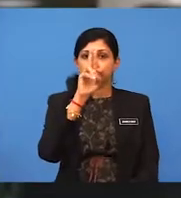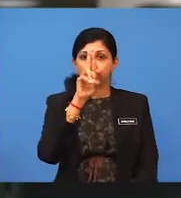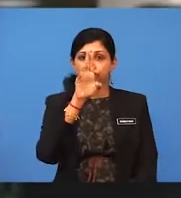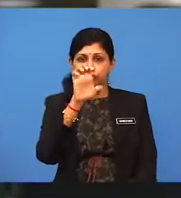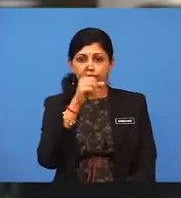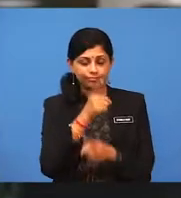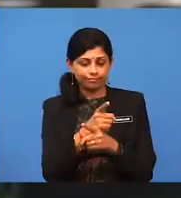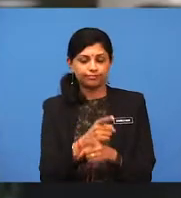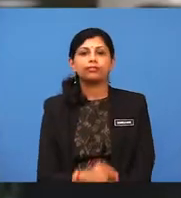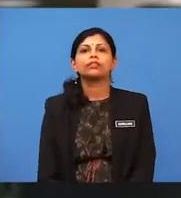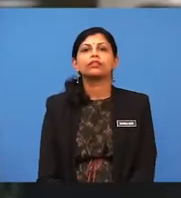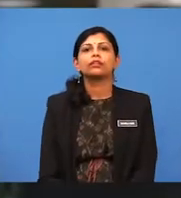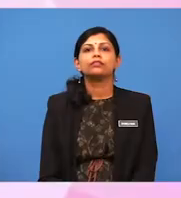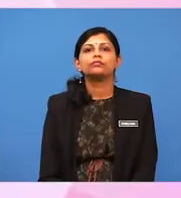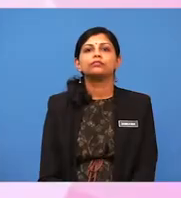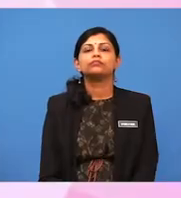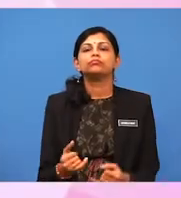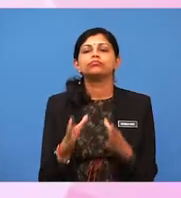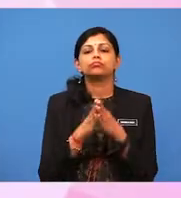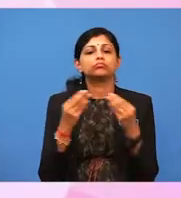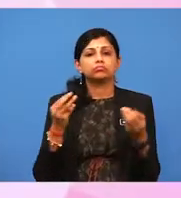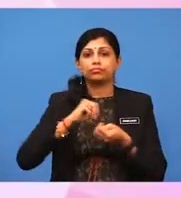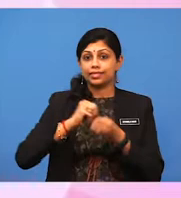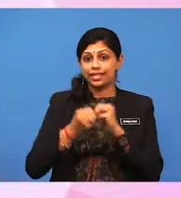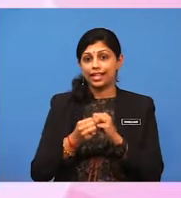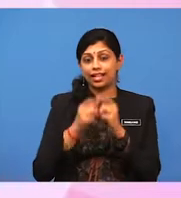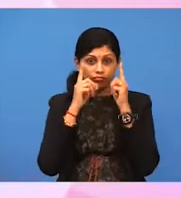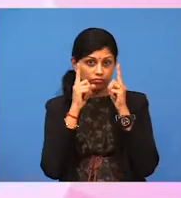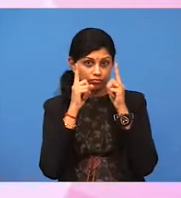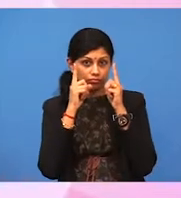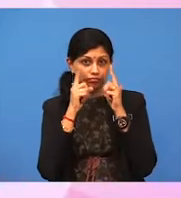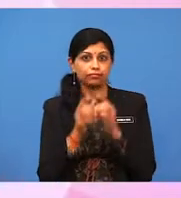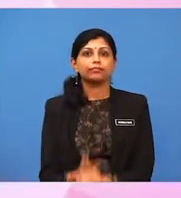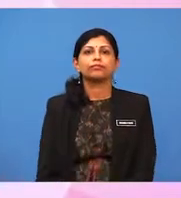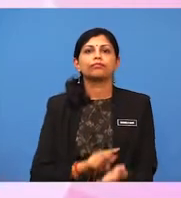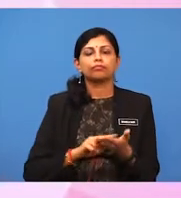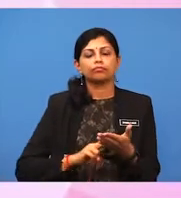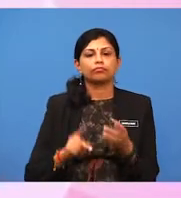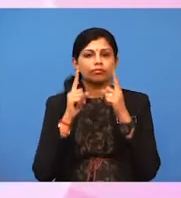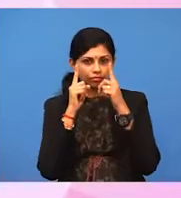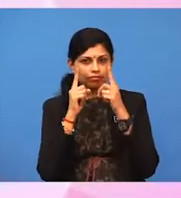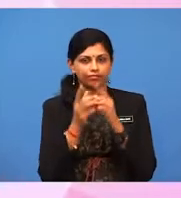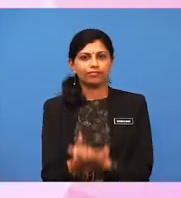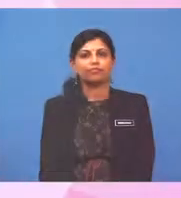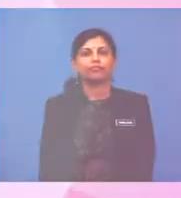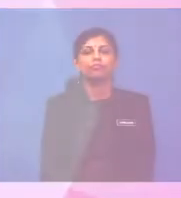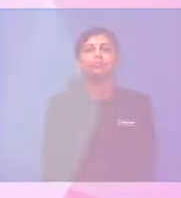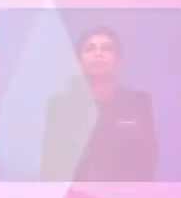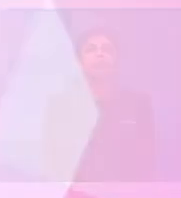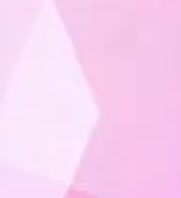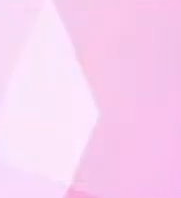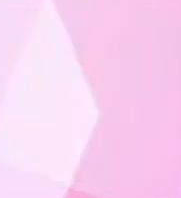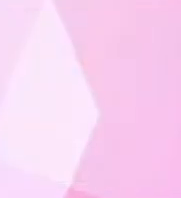Baiklah, mari kita cuba selesaikan masalah ini. Pak Long Mail hendak membeli dua buku roti yang